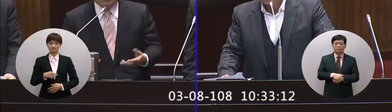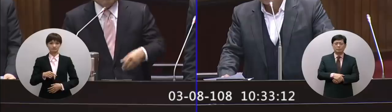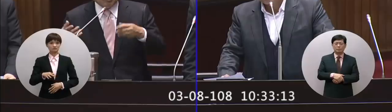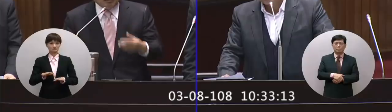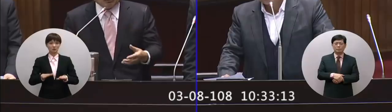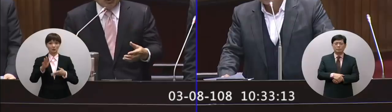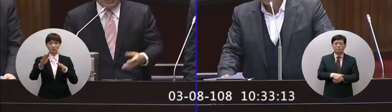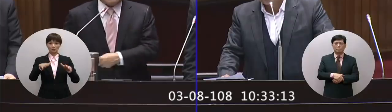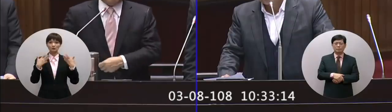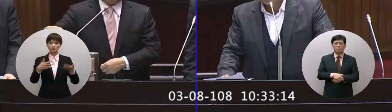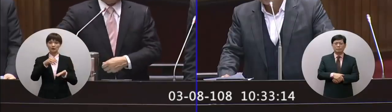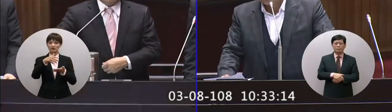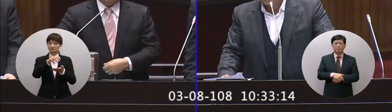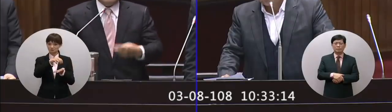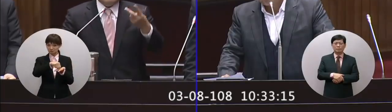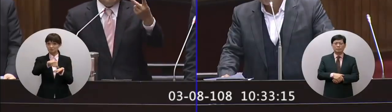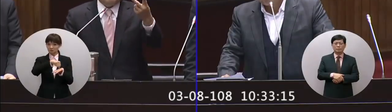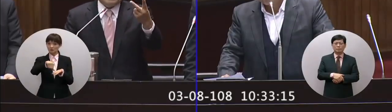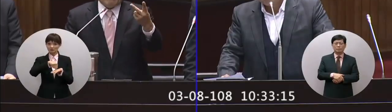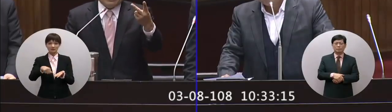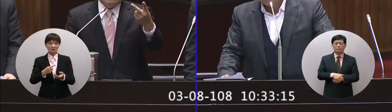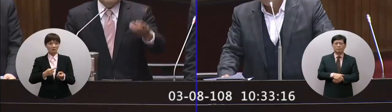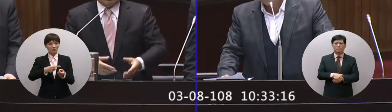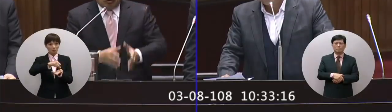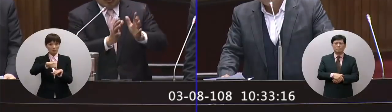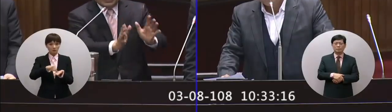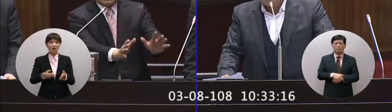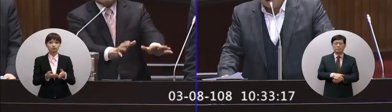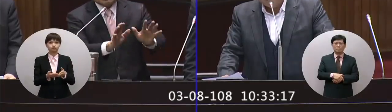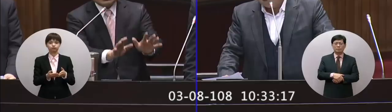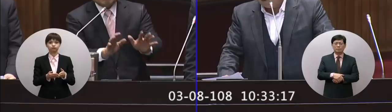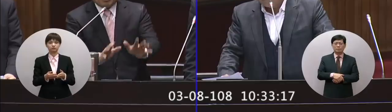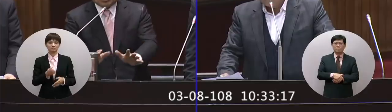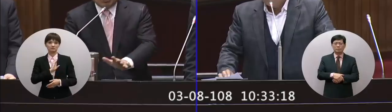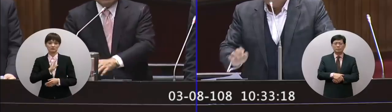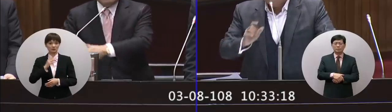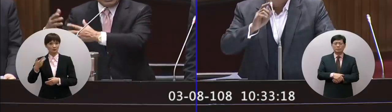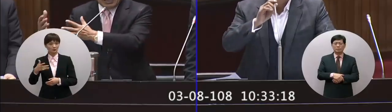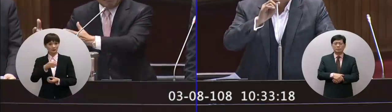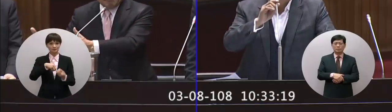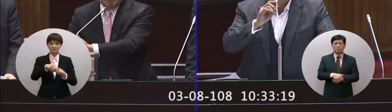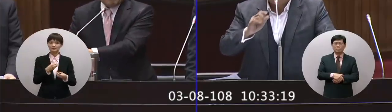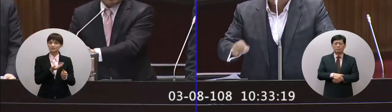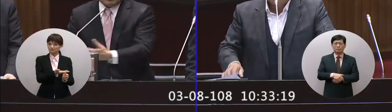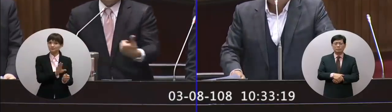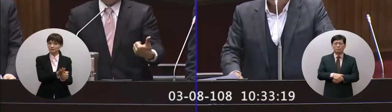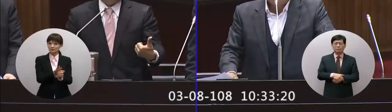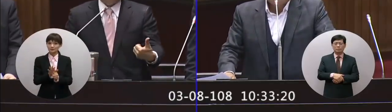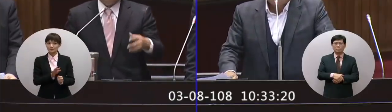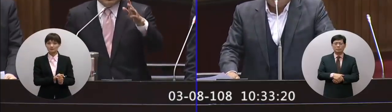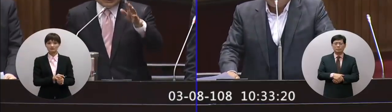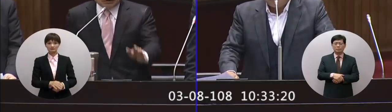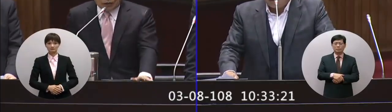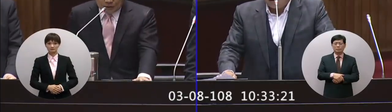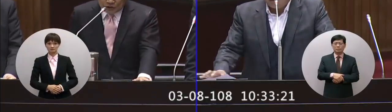春耕。无播种，较来播种，你两边了啦，都可以会当春耕播种，唔免播种，你